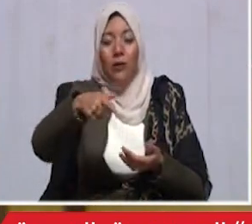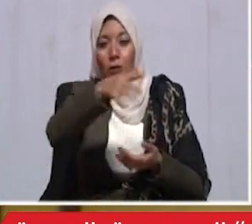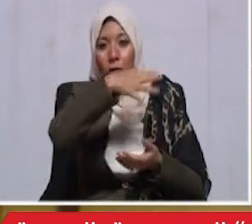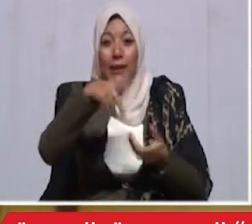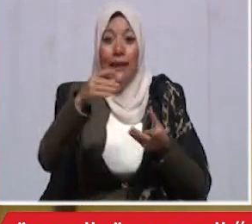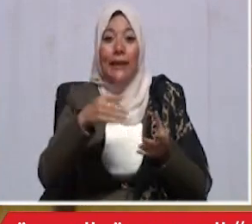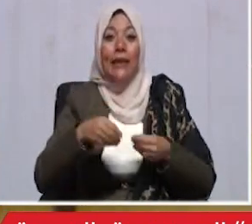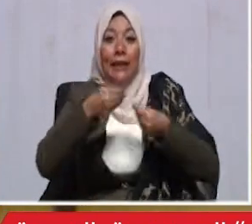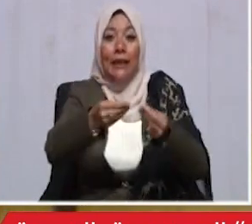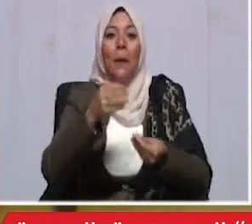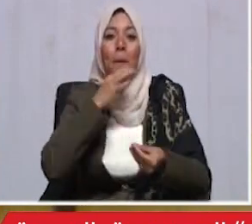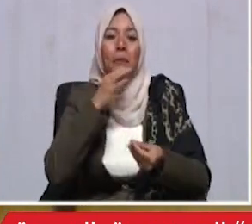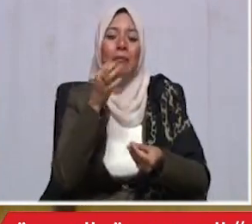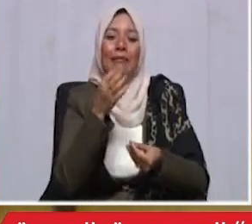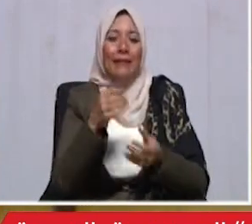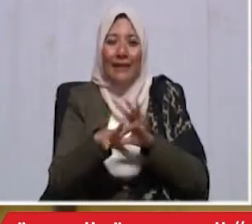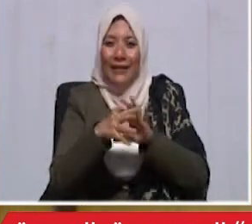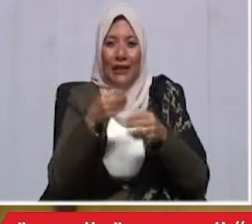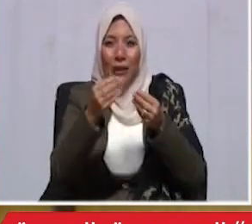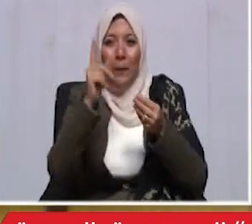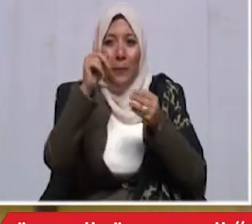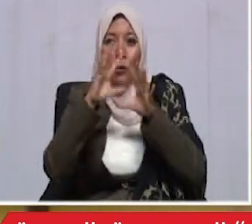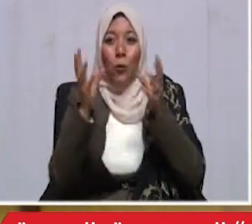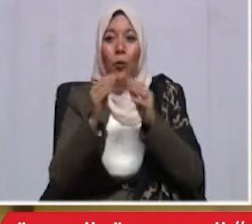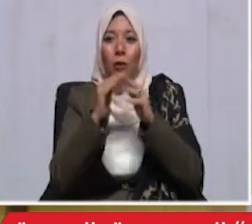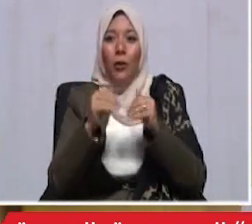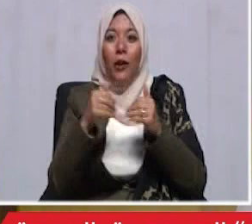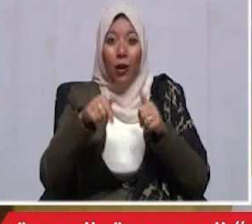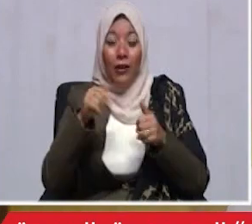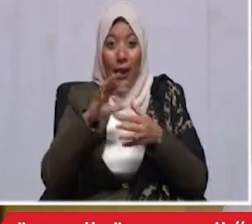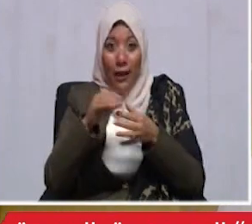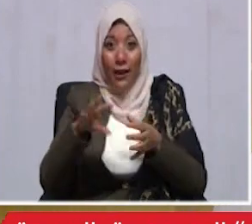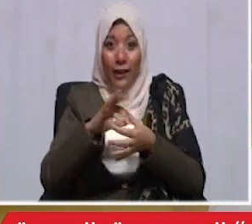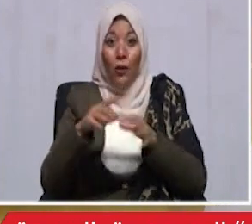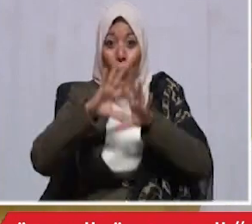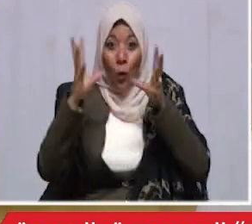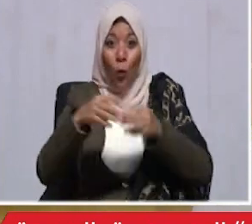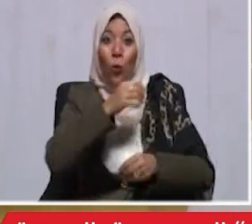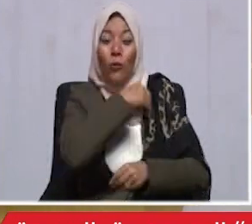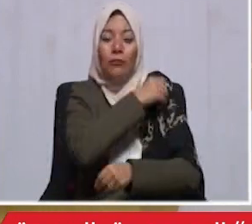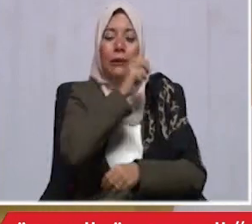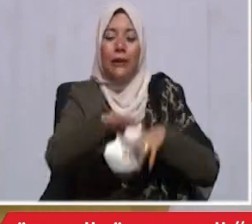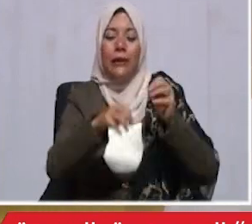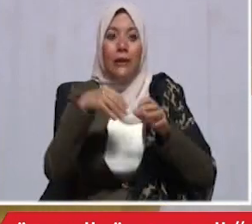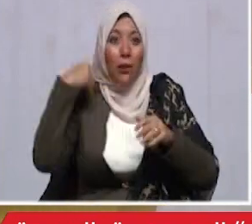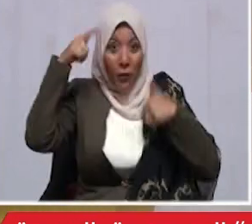هديه بسيطه من برنامج شعب مصر كله بخير يا رب. يا رب. ربنا يبارك فيك. حلقتنا النهارده حلقه الخير مستمره،